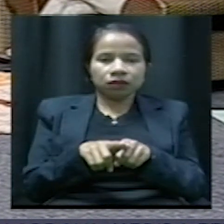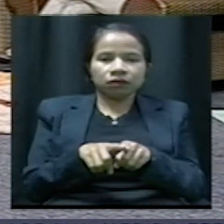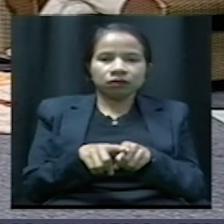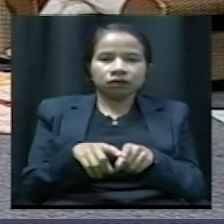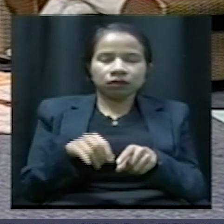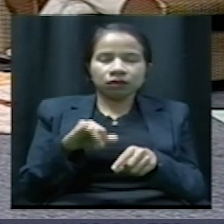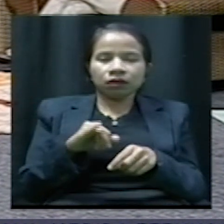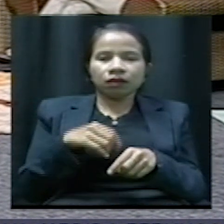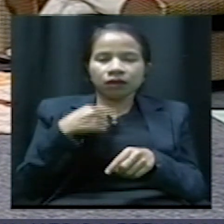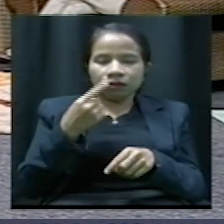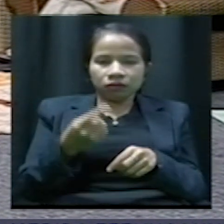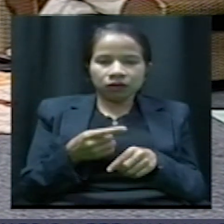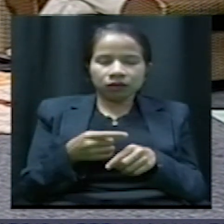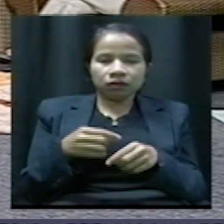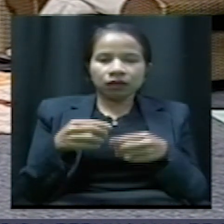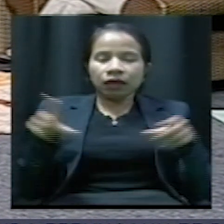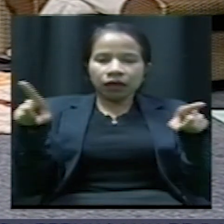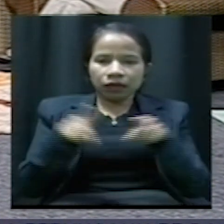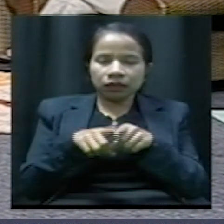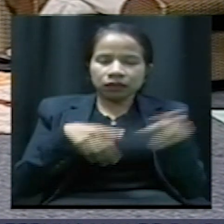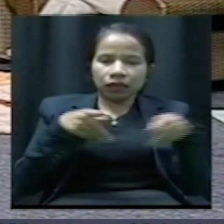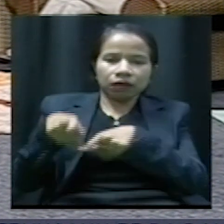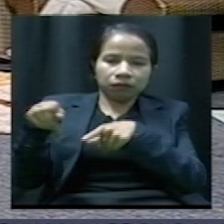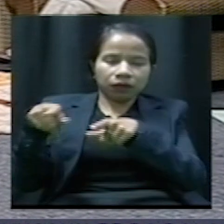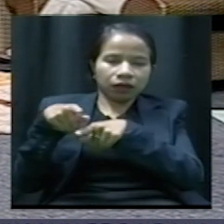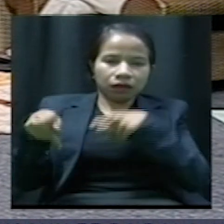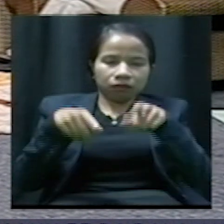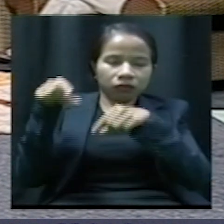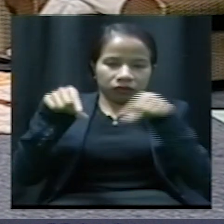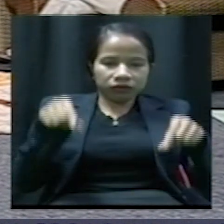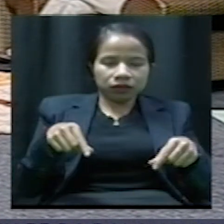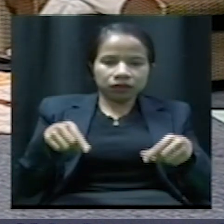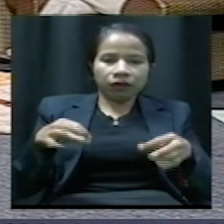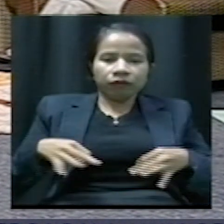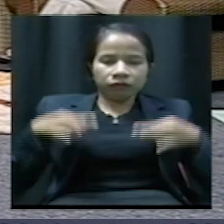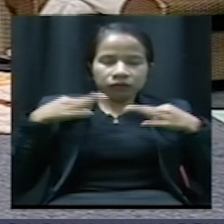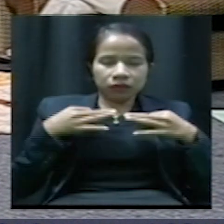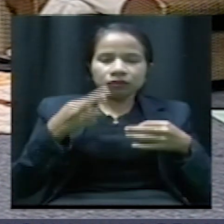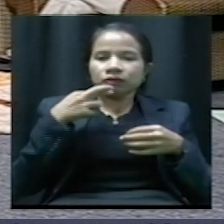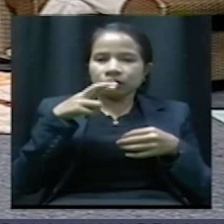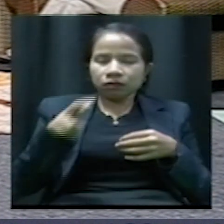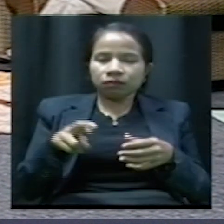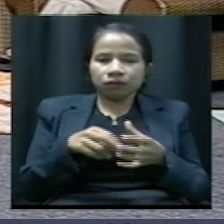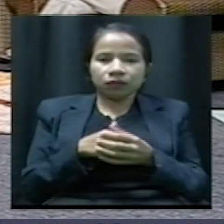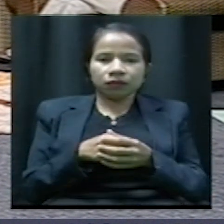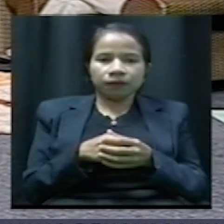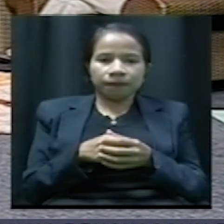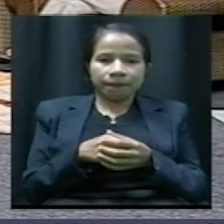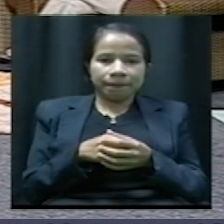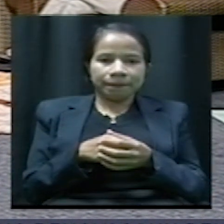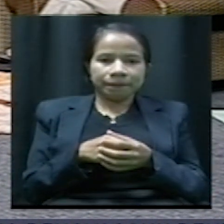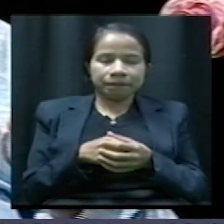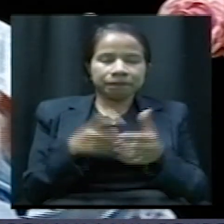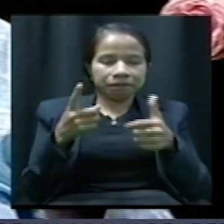kata mudar emo deficientes físico, deficiente físico. Vamos ba pesquisa saun idane. Minha recomendação ma ya